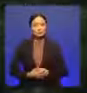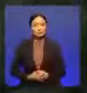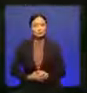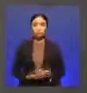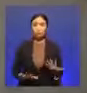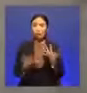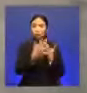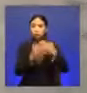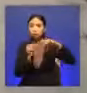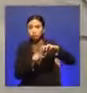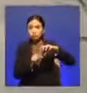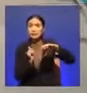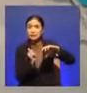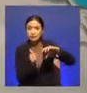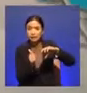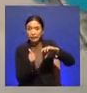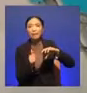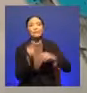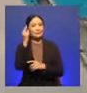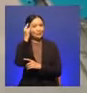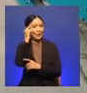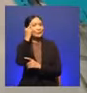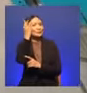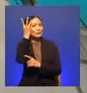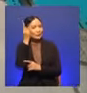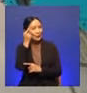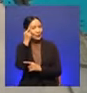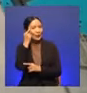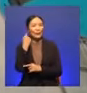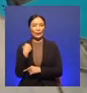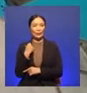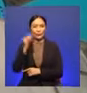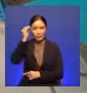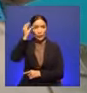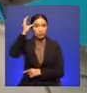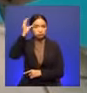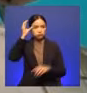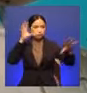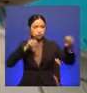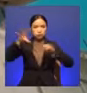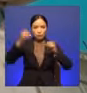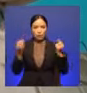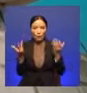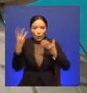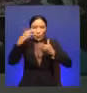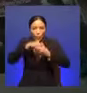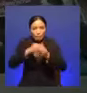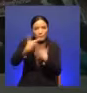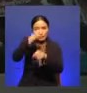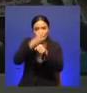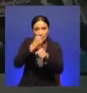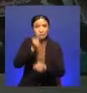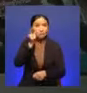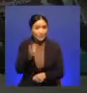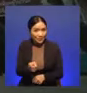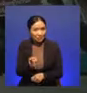เรือนจำสุขภาวะเป็นแนวคิดที่มาจากการหลอมรวมความรู้ที่ได้จากการปฏิบัติจริงเป็นผลจากการด